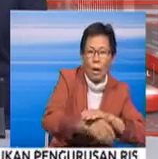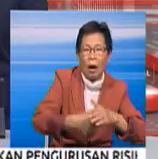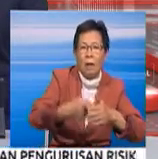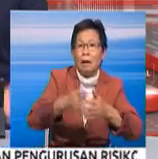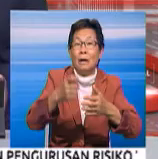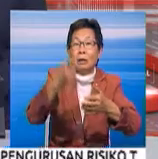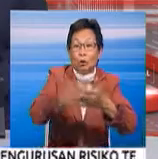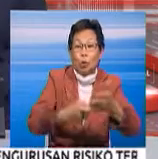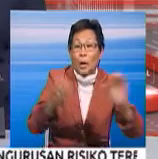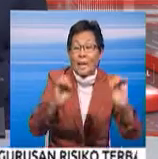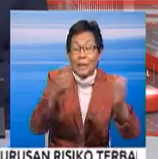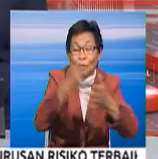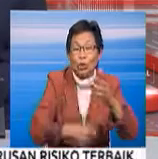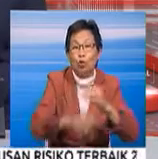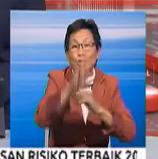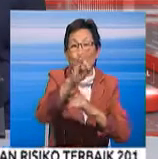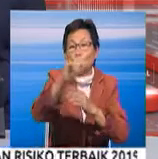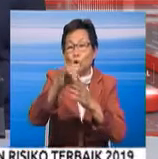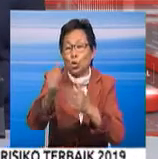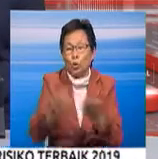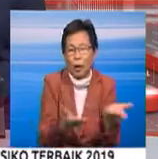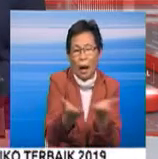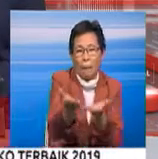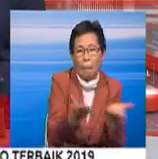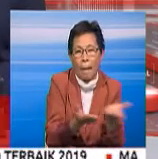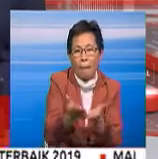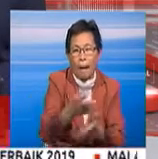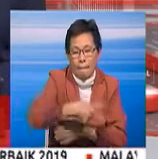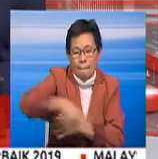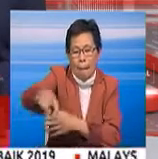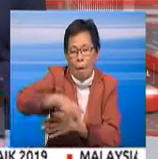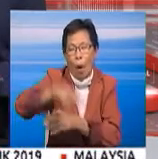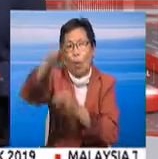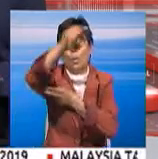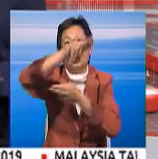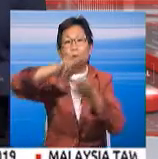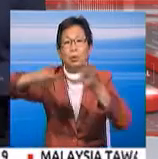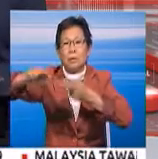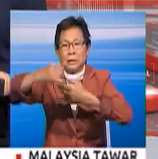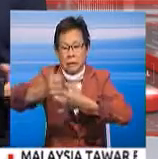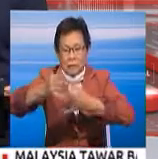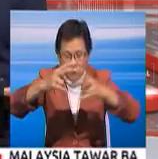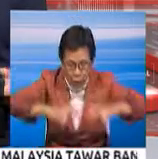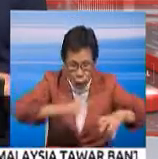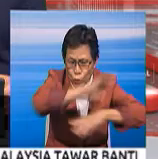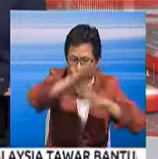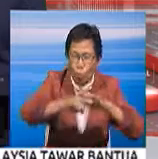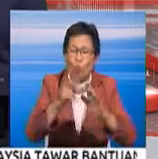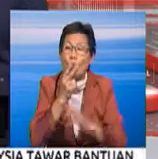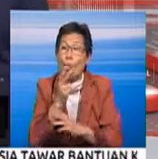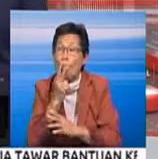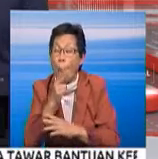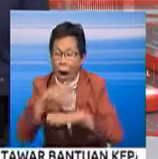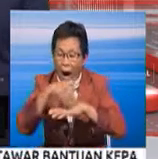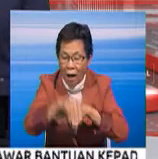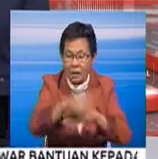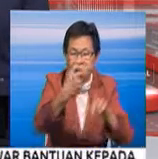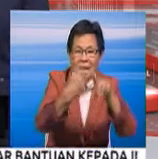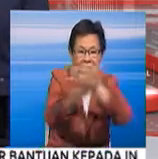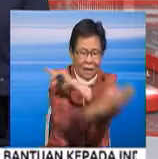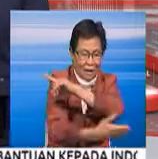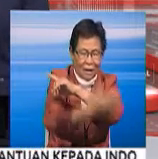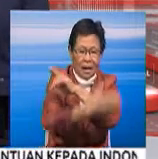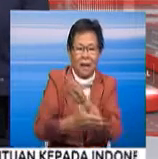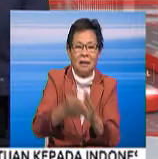bernilai hampir 7 juta ringgit menggunakan perkhidmatan penghantaran udara. Siasatan mendapati semua rokok terbabit dihantar dari